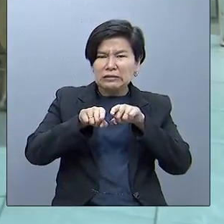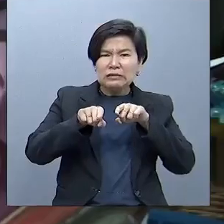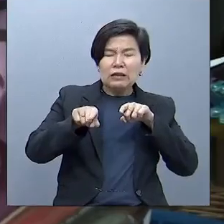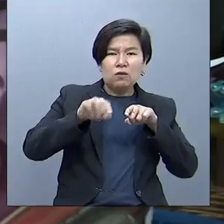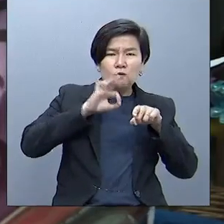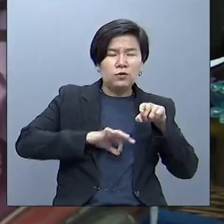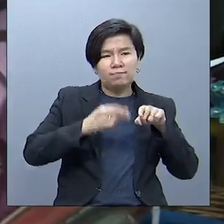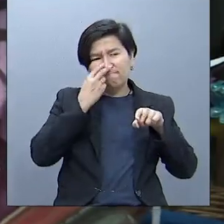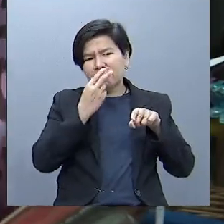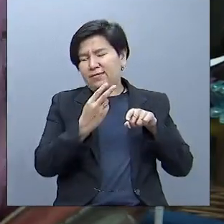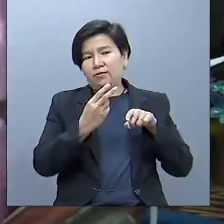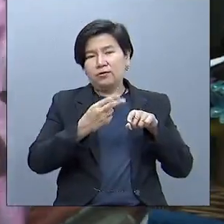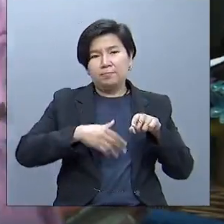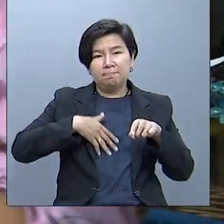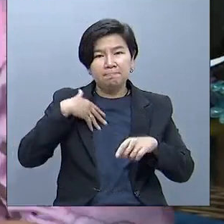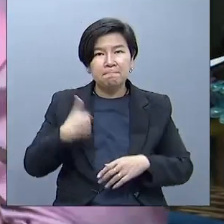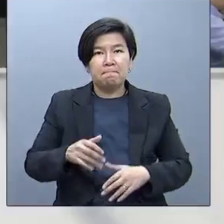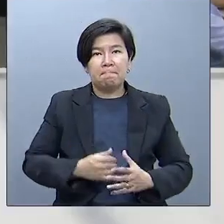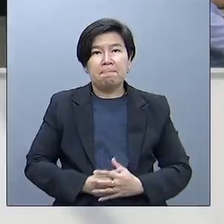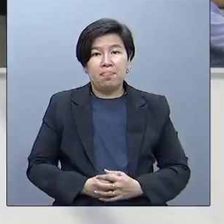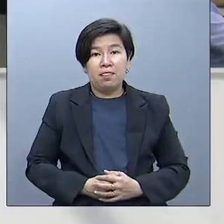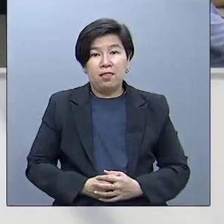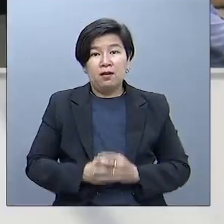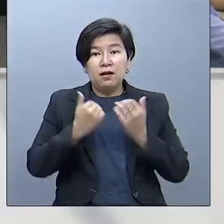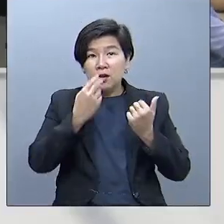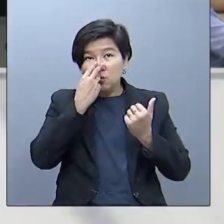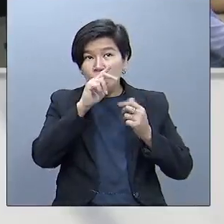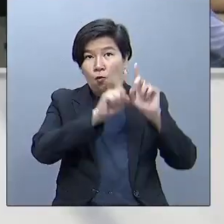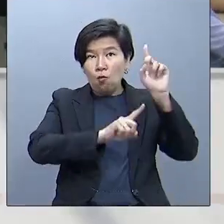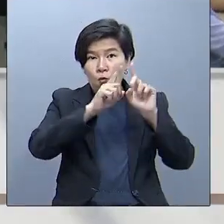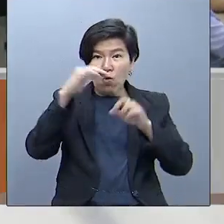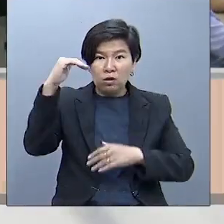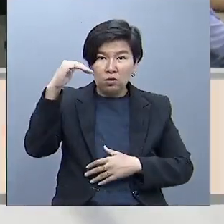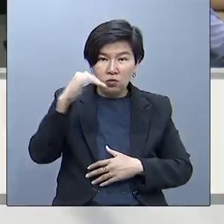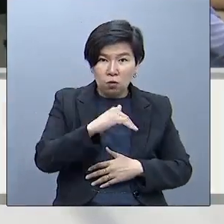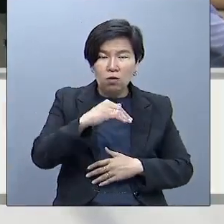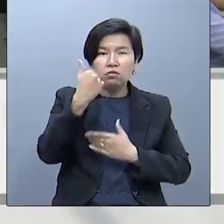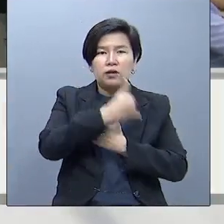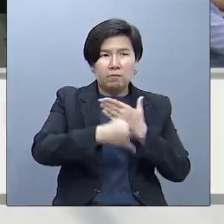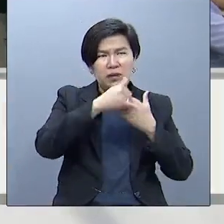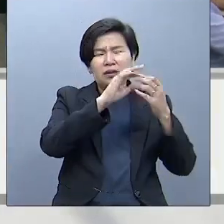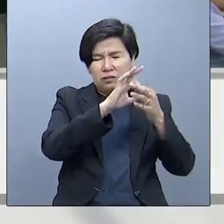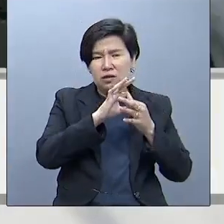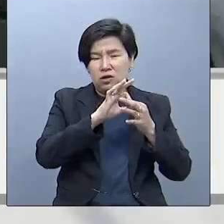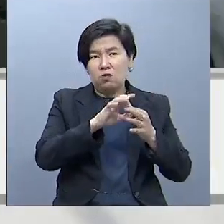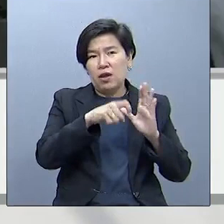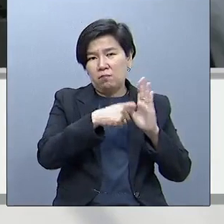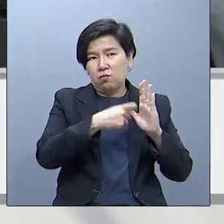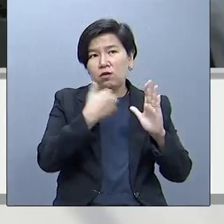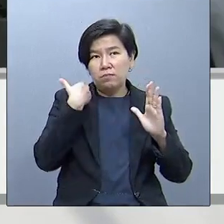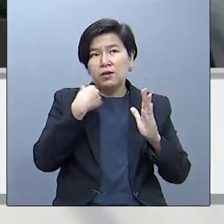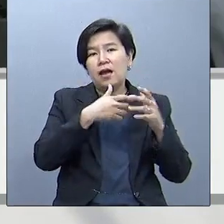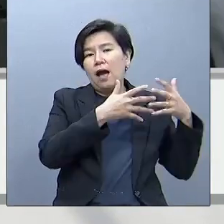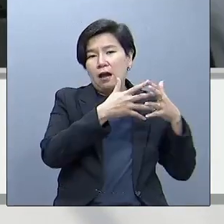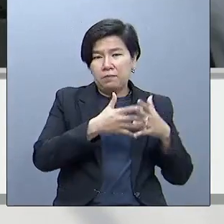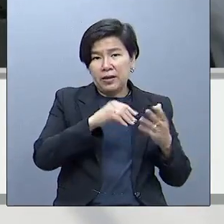จมากนันั่นเป็ปัจจัหก ในประเทศแต่ตอนนี้นะคะหุ้นที่ตกอยู่กมปัจจัจากต่างประเทศด้วยเหอนกนไม่วาจะเป็เศรษฐกิข